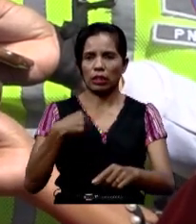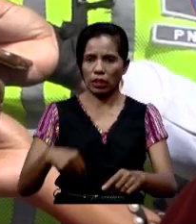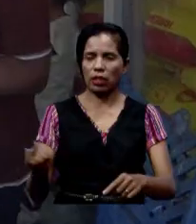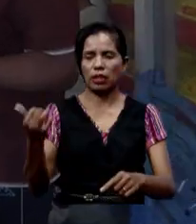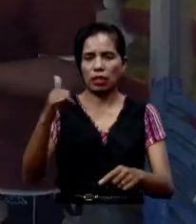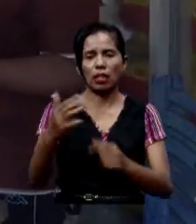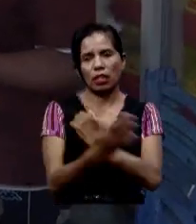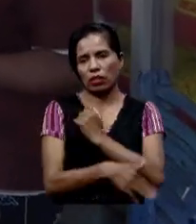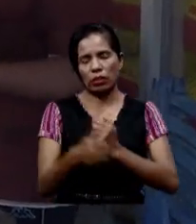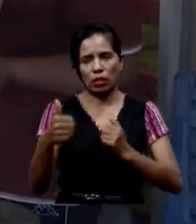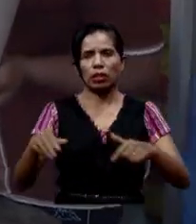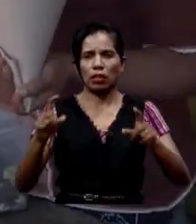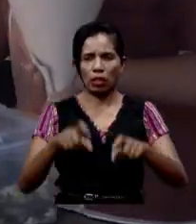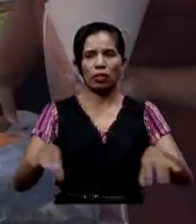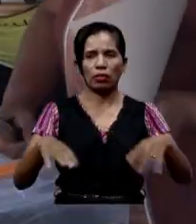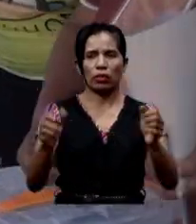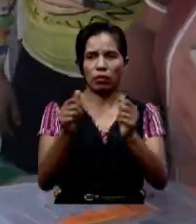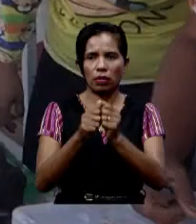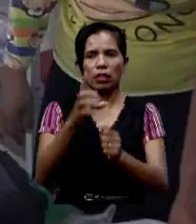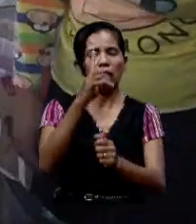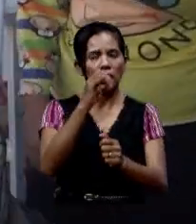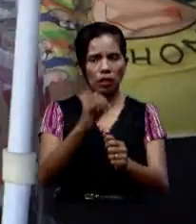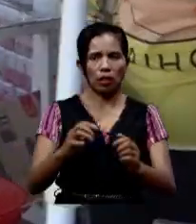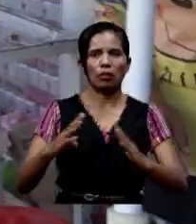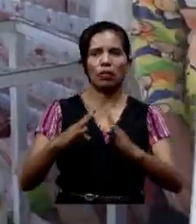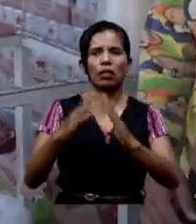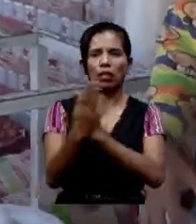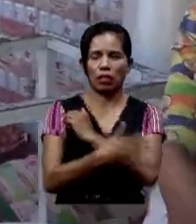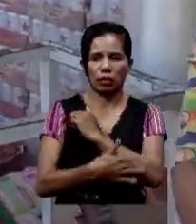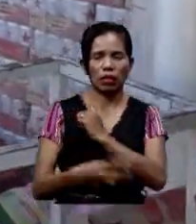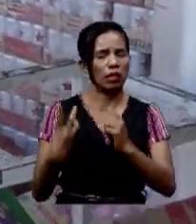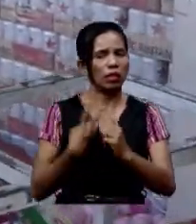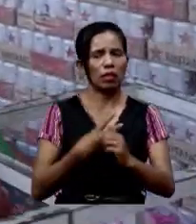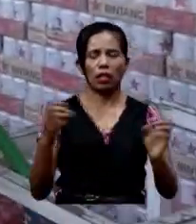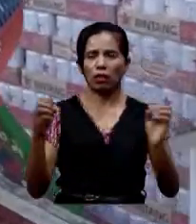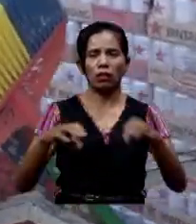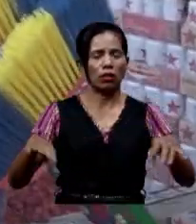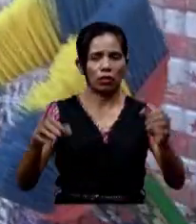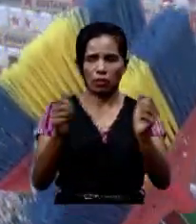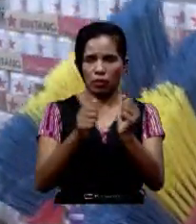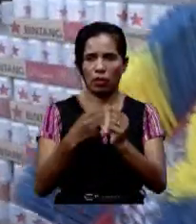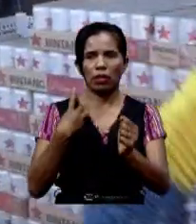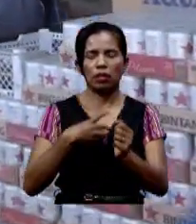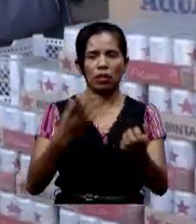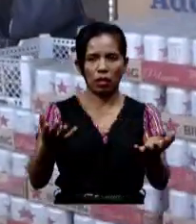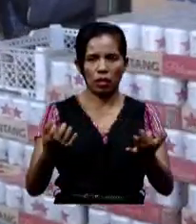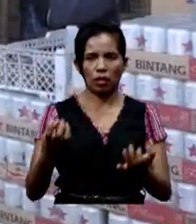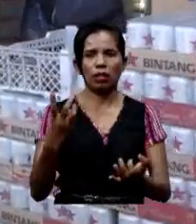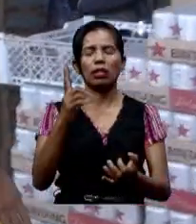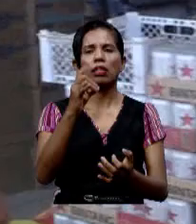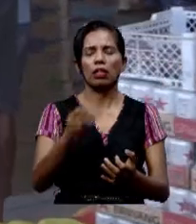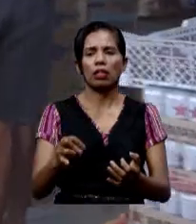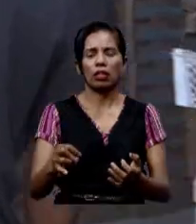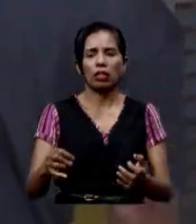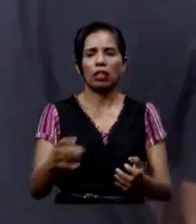tensi kompera tampak dili ne kapital nasaung nebe se ita lakoi kopera antau ita kita kar kita ni be kapital dilin sai sabrau